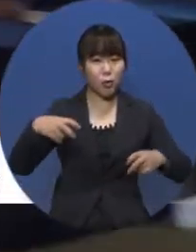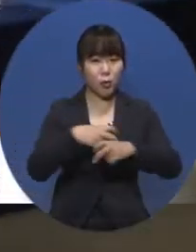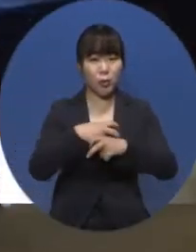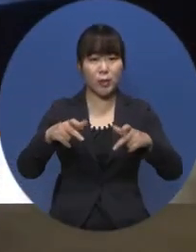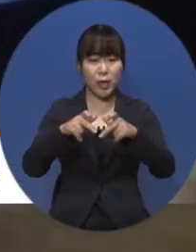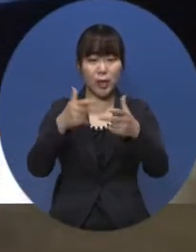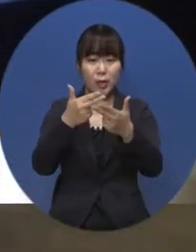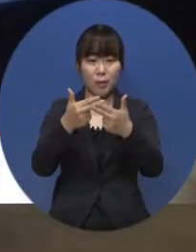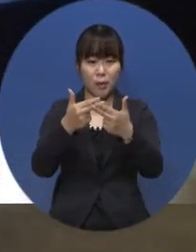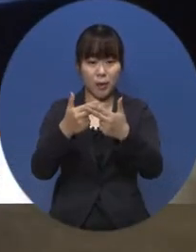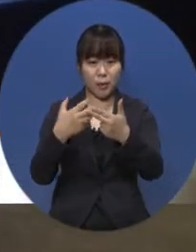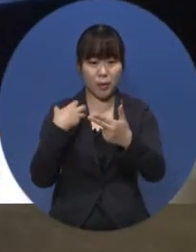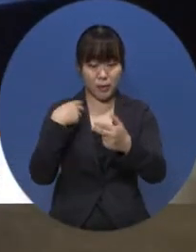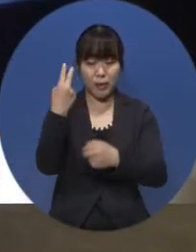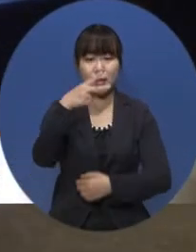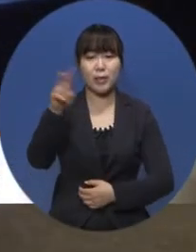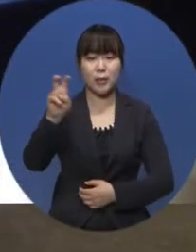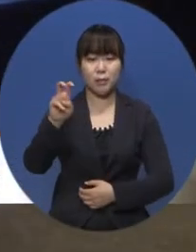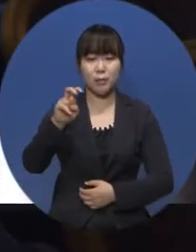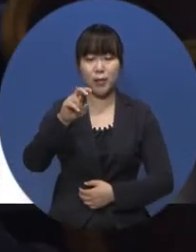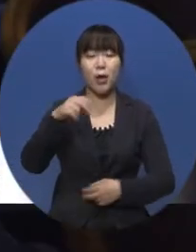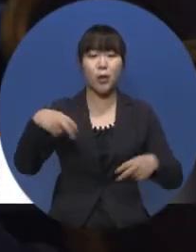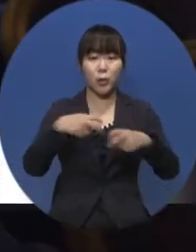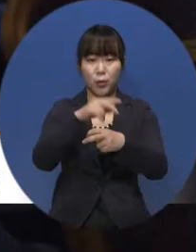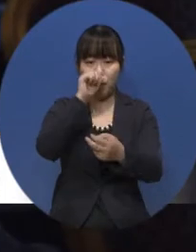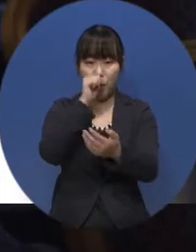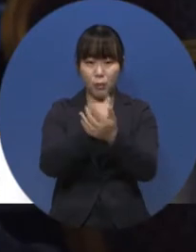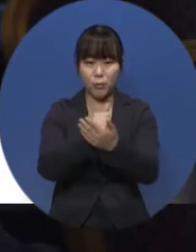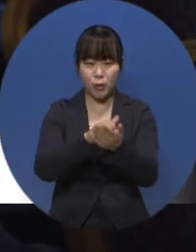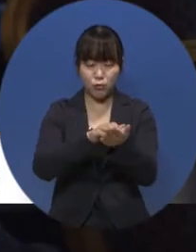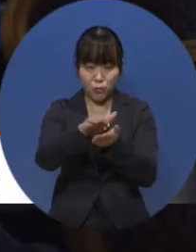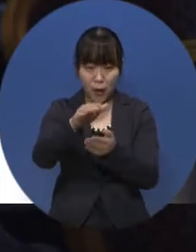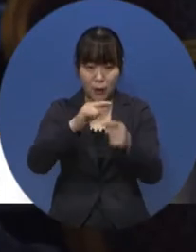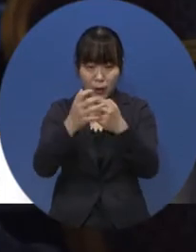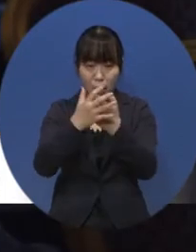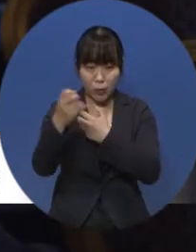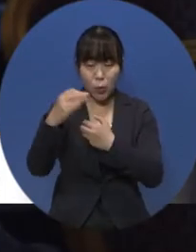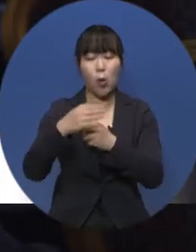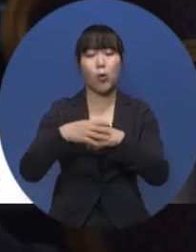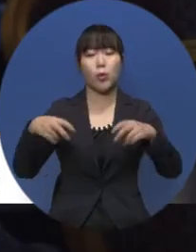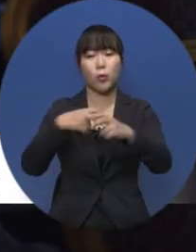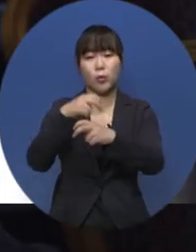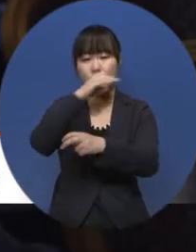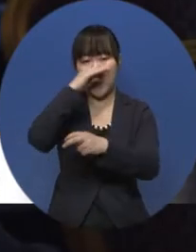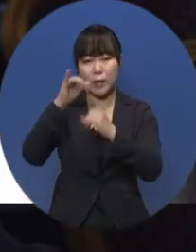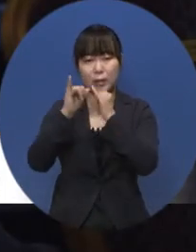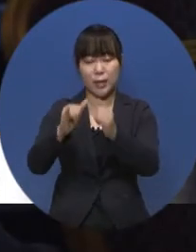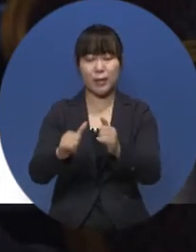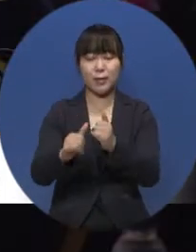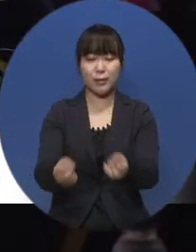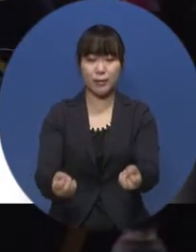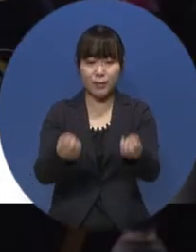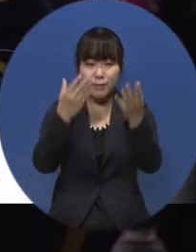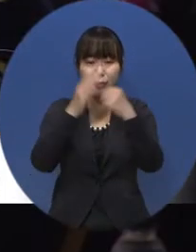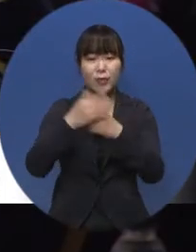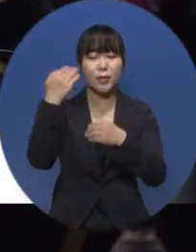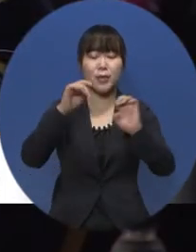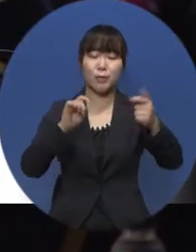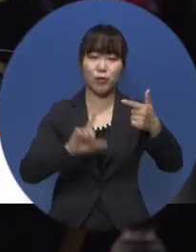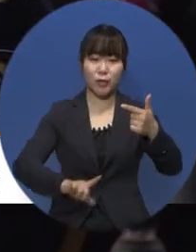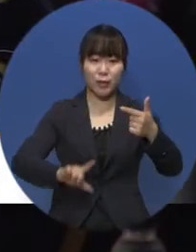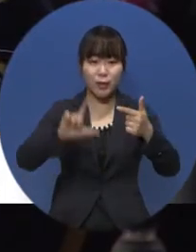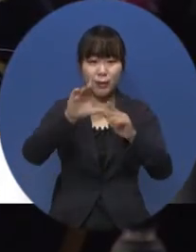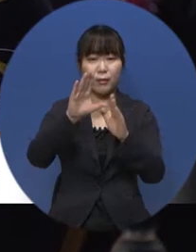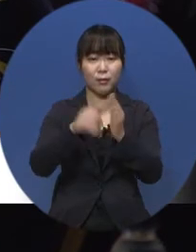한국교통장애인협회가 진행한 2020 교통범죄 추방대회 및 교통정의상 시상식이 지난 16일 서울 백범